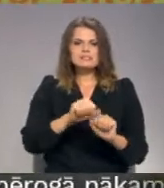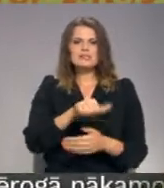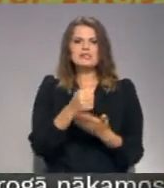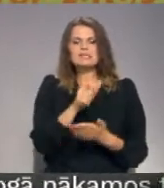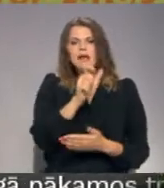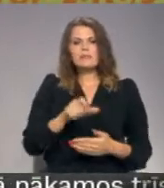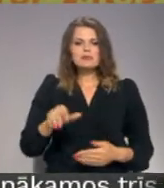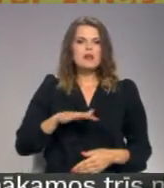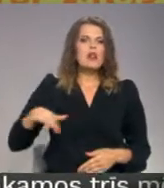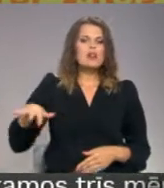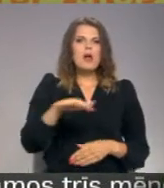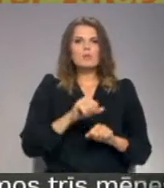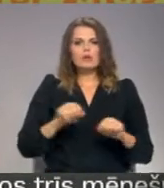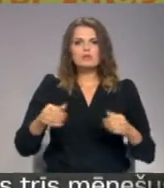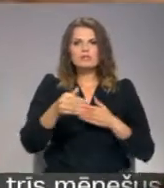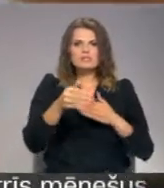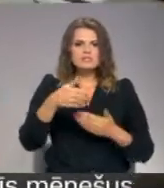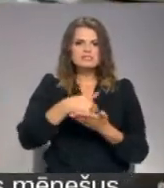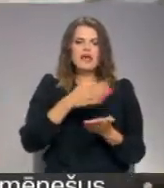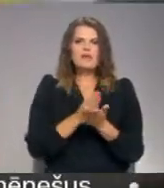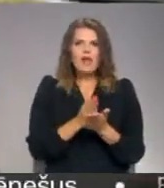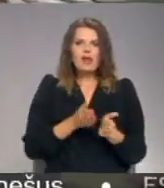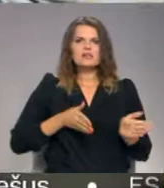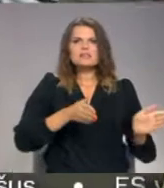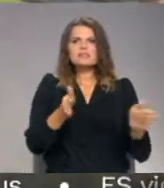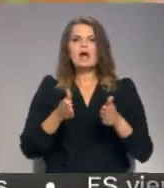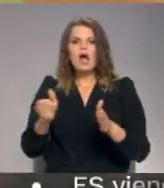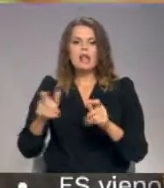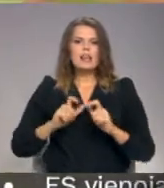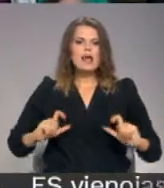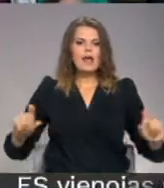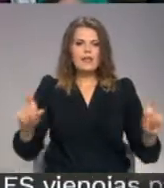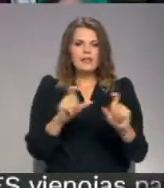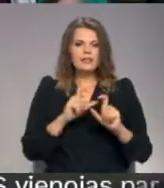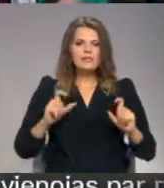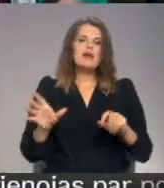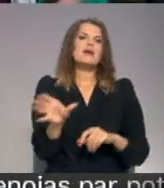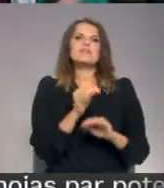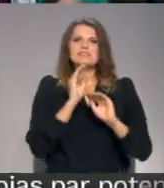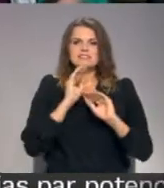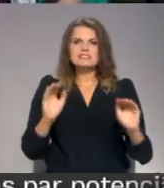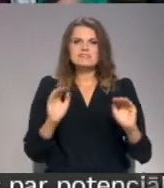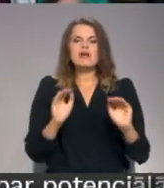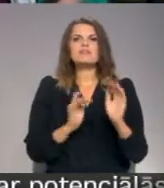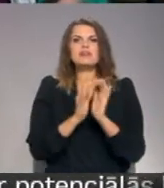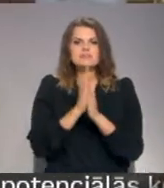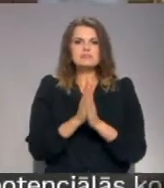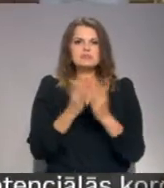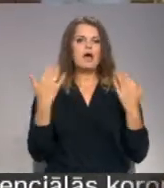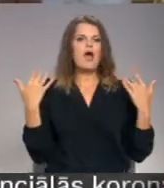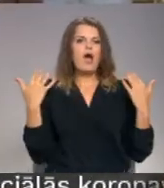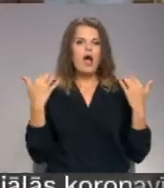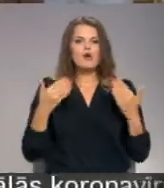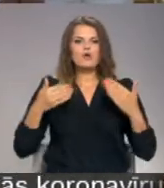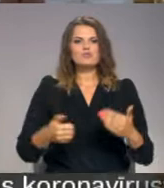laukums distances nodrošināšanai sadalīts sektoros, kas norobežoti ar lentēm. Savukārt visas svētās mises notiek ārā.